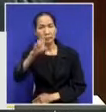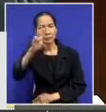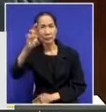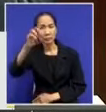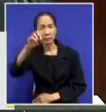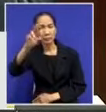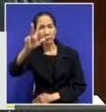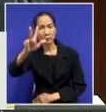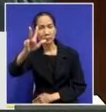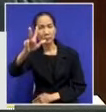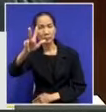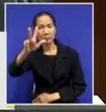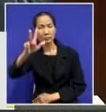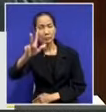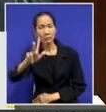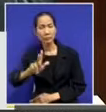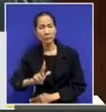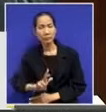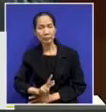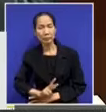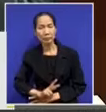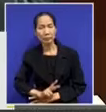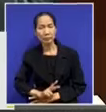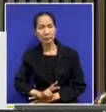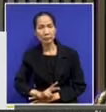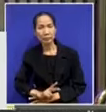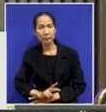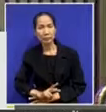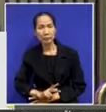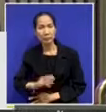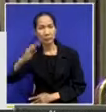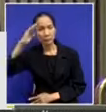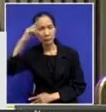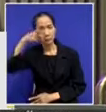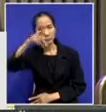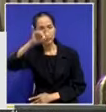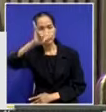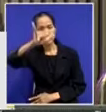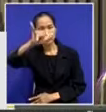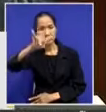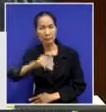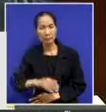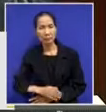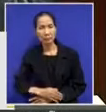663พลเอกสุรศักดิ์กาญจนรัตน ์พลเอกประยุทธ์จันทร์โอชาครับ